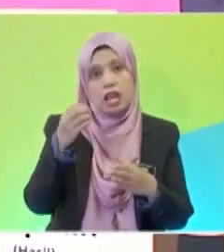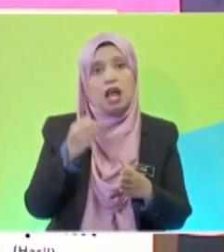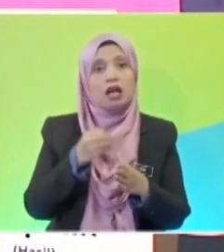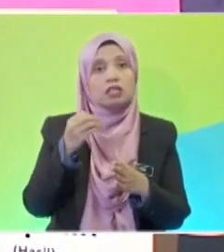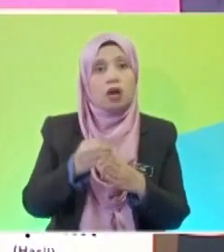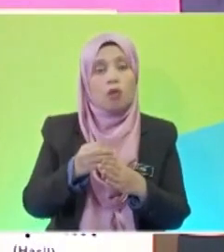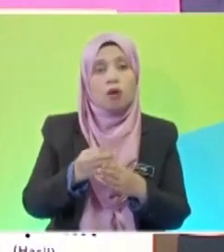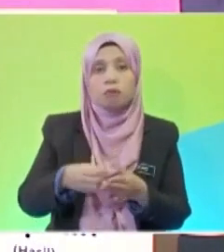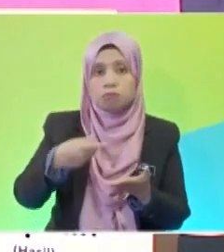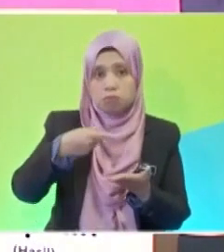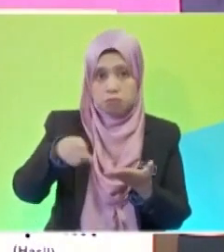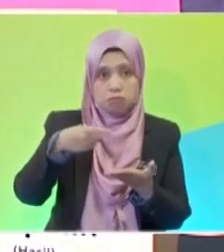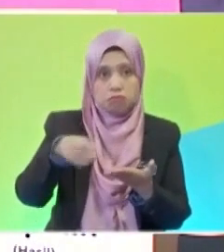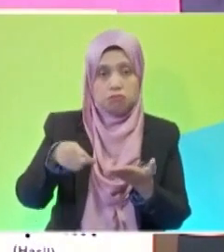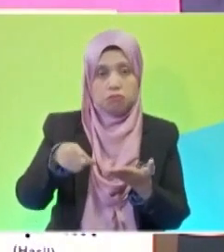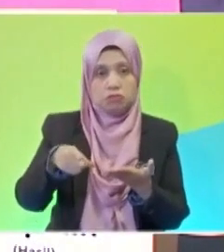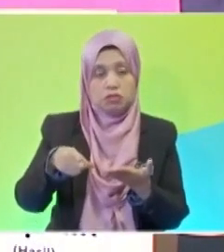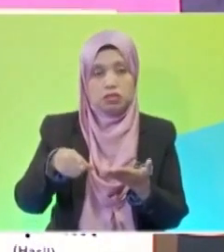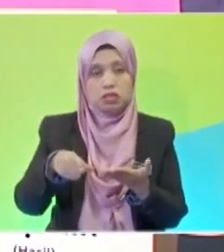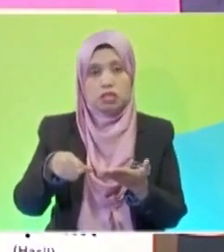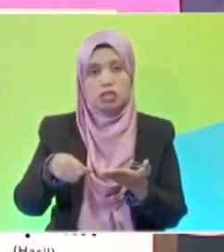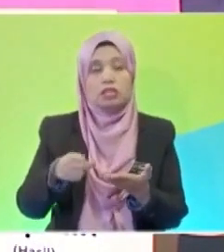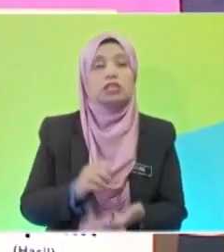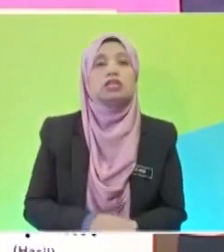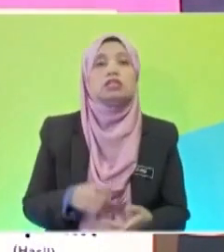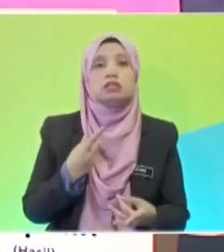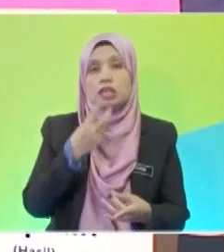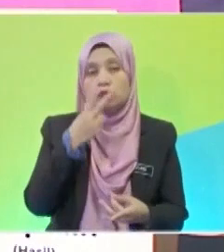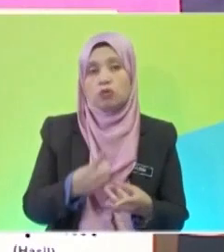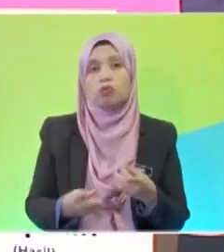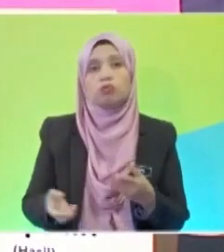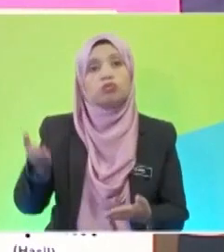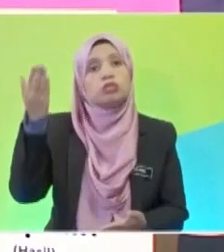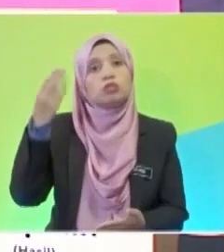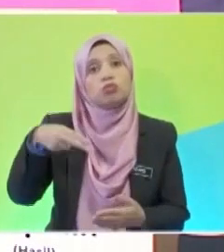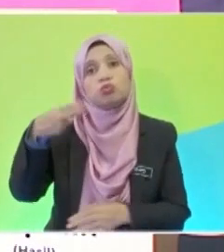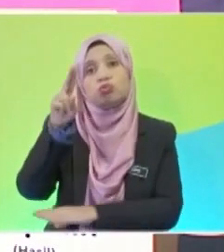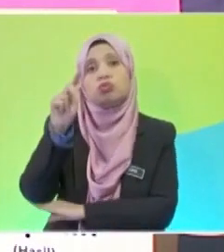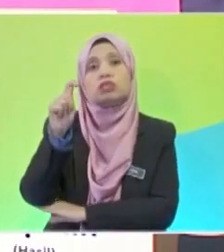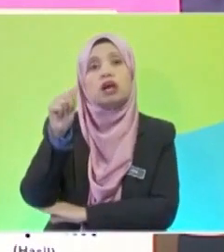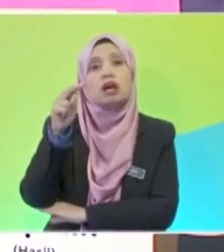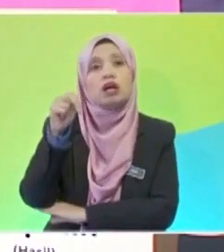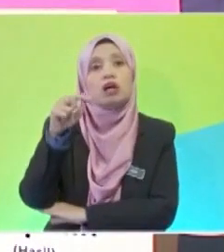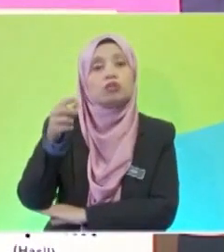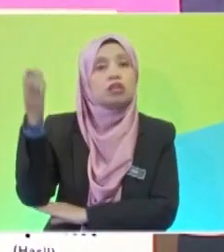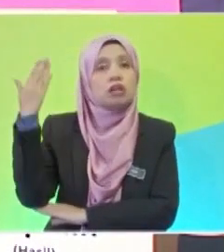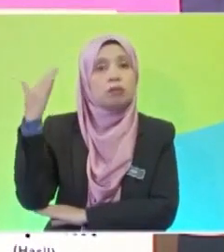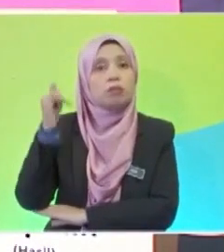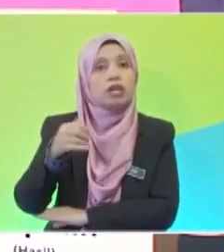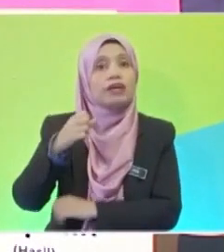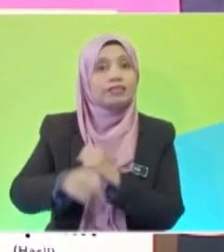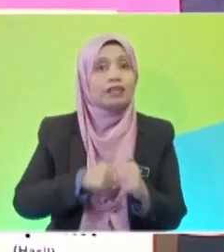Sekiranya dalam imbangan duga ini wujud peruntukan hutang ragu yang tahun lepas sebenarnya, buat perbandingan hasil ke